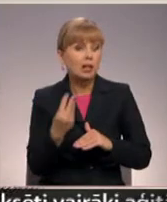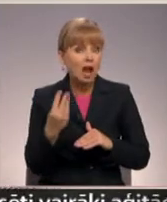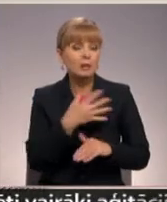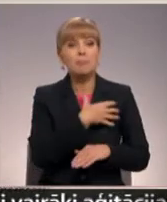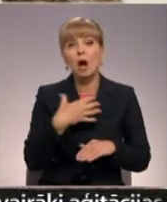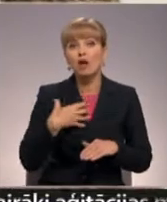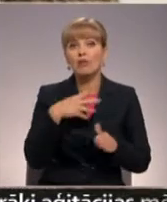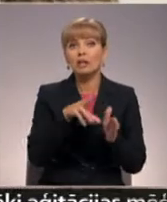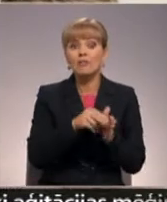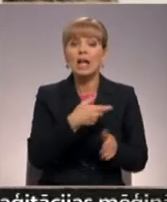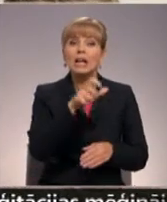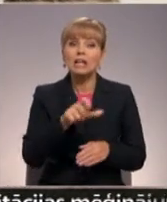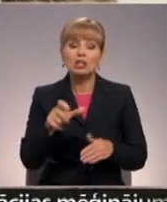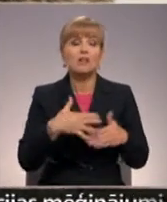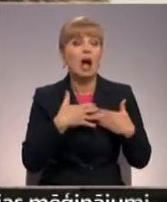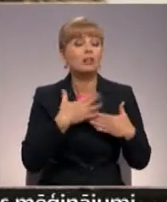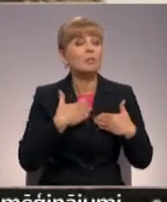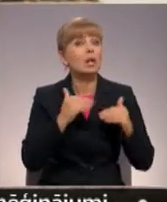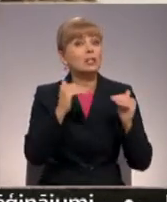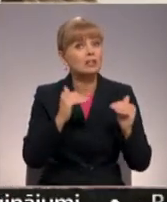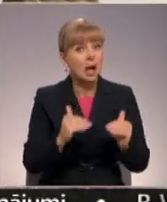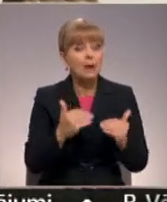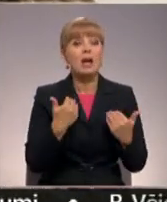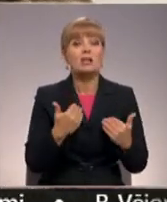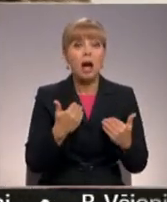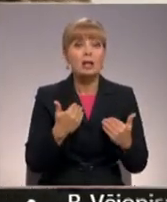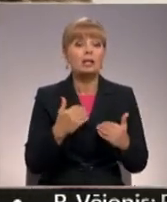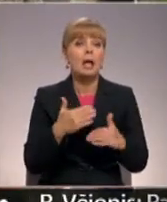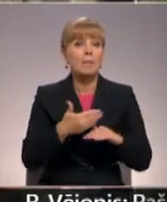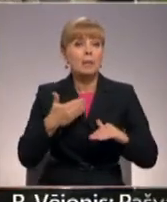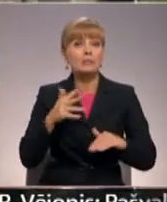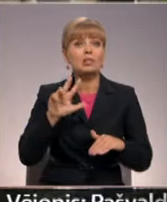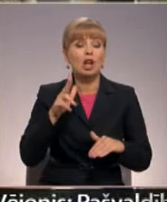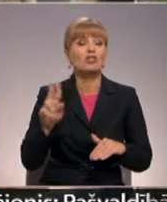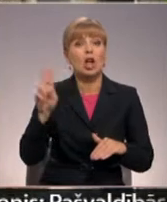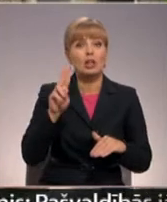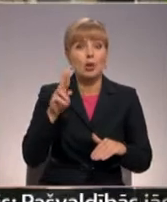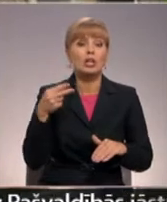pašvaldības vēlēšanās iedzīvotāja aktivitāte bija zema. Šobrīd zināms, ka pirms 3. jūnija nobalsojuši jau